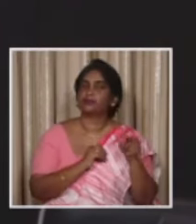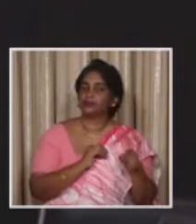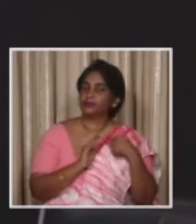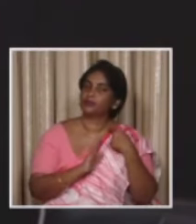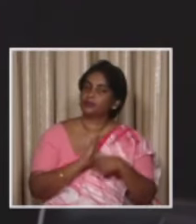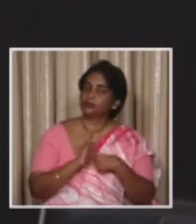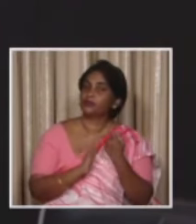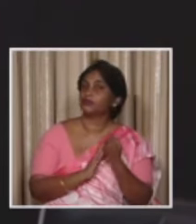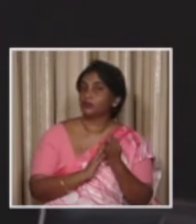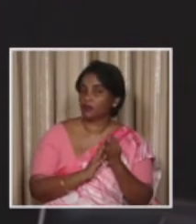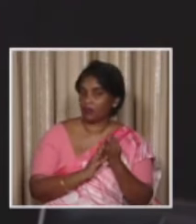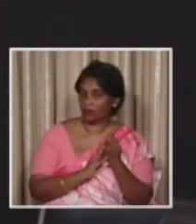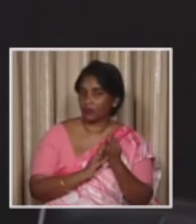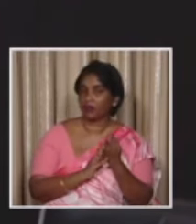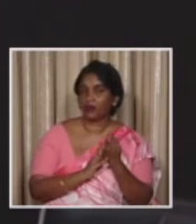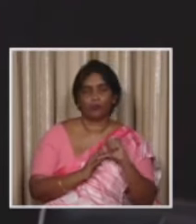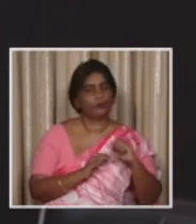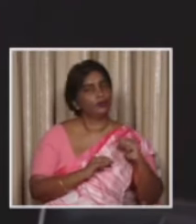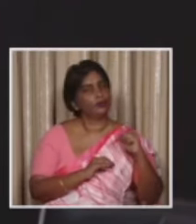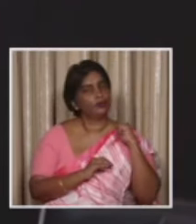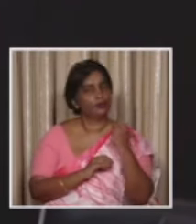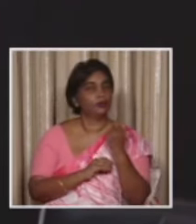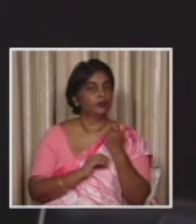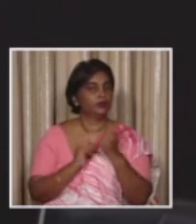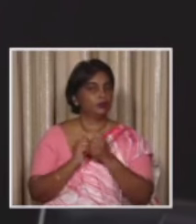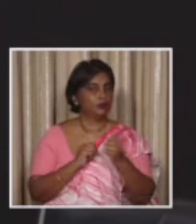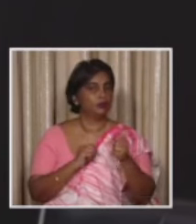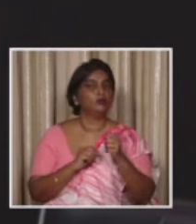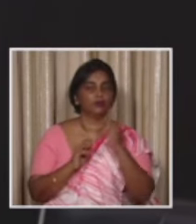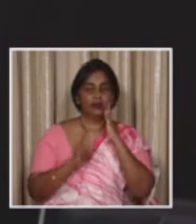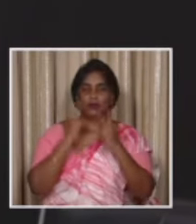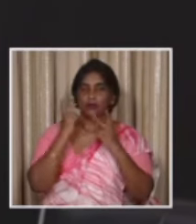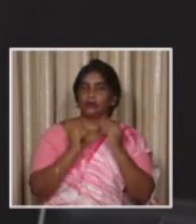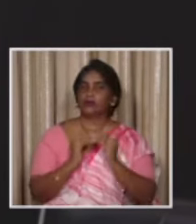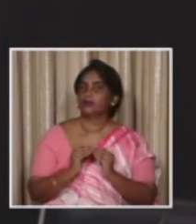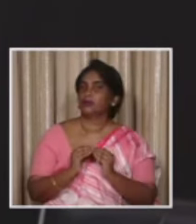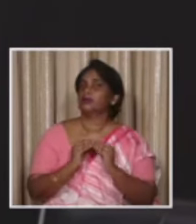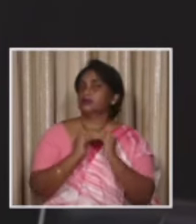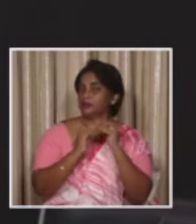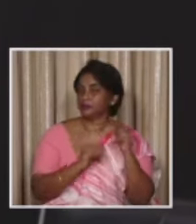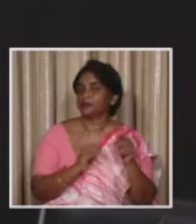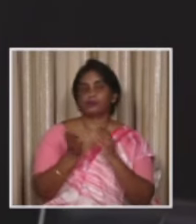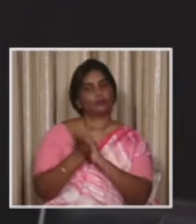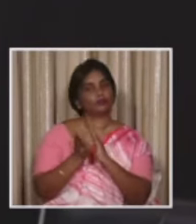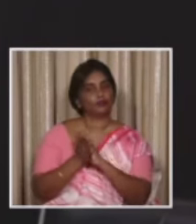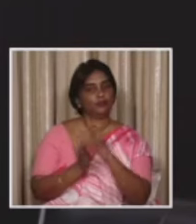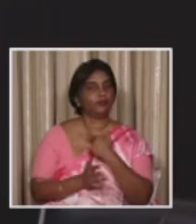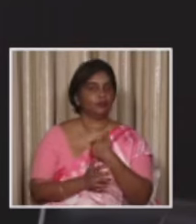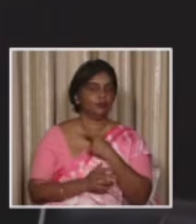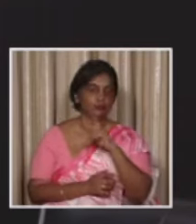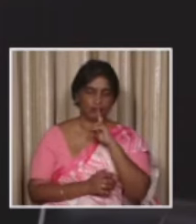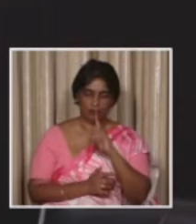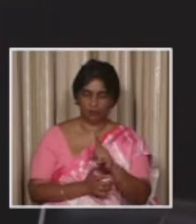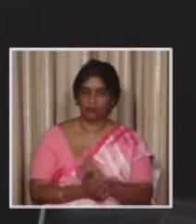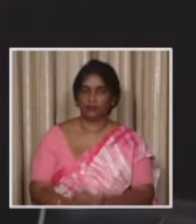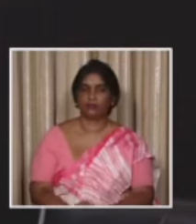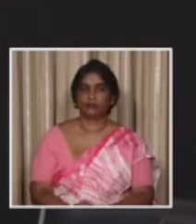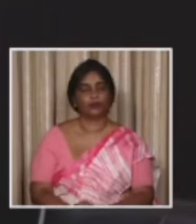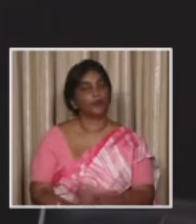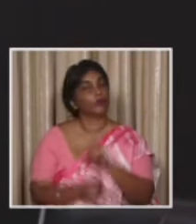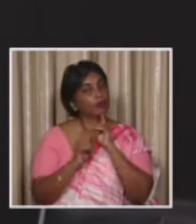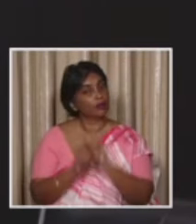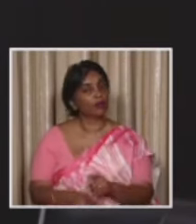රටේ ආර්ථිකයට ශක්තිමත් ආර්ථිකයක් නොගන්න සංචාරක ව්‍යාපාරය උදව් වුණයි කියන එක අපි මතක් කරන්න ඕන.